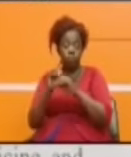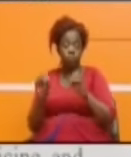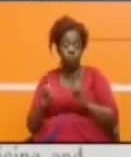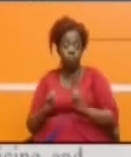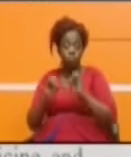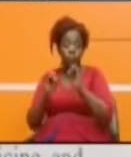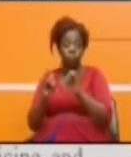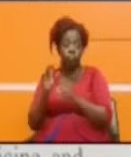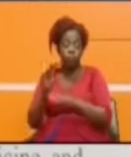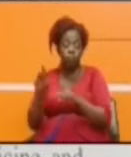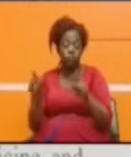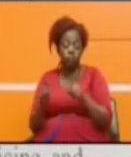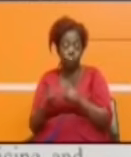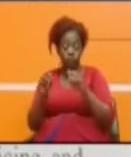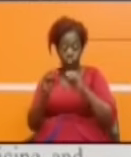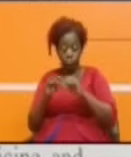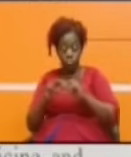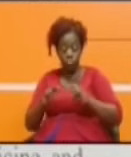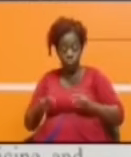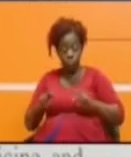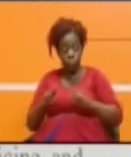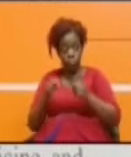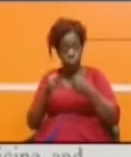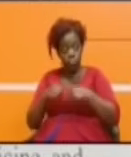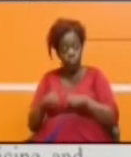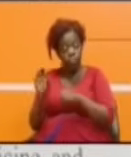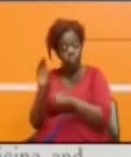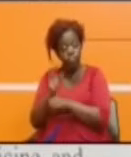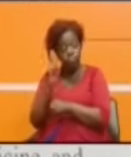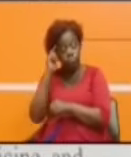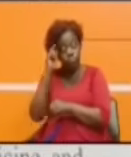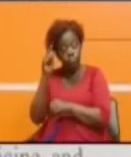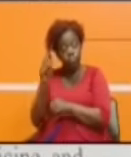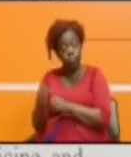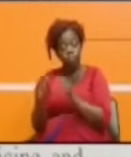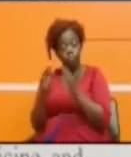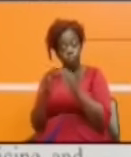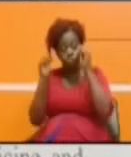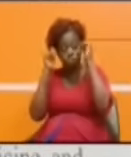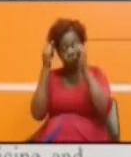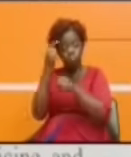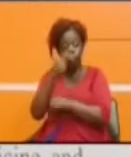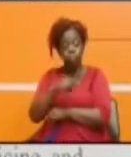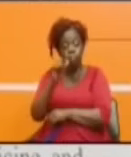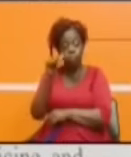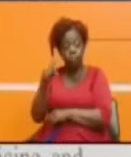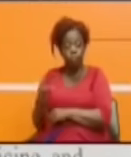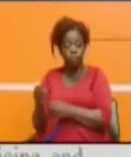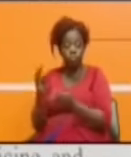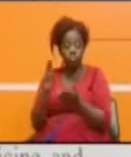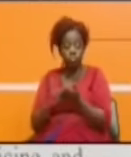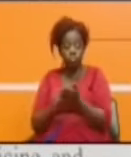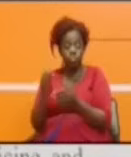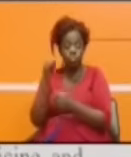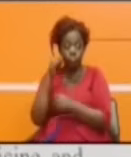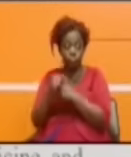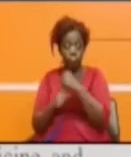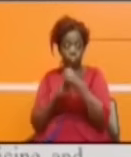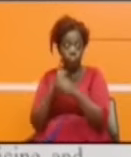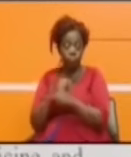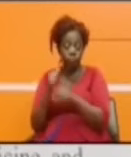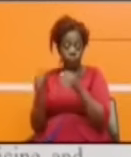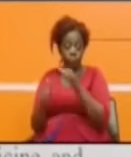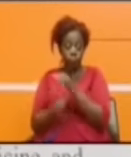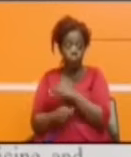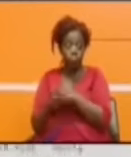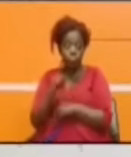lino kyokka mu kunoonyereza okwakoleddwa akakiiko k'amakago wa pulezidenti ng'ennaku z'omwezi 17 omwezi ogwa November omwaka oguwedde wansi w'ebiragiro